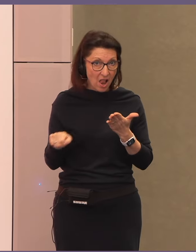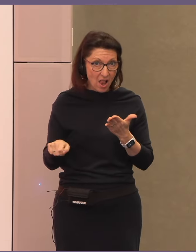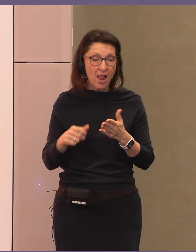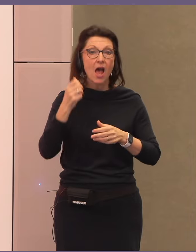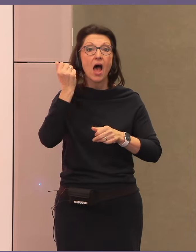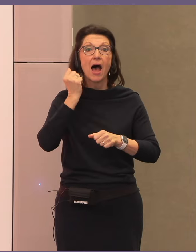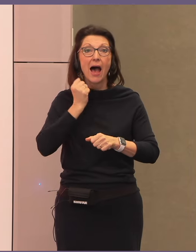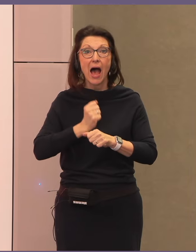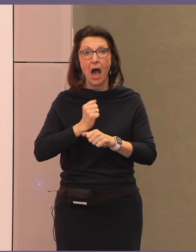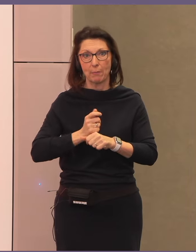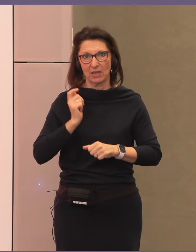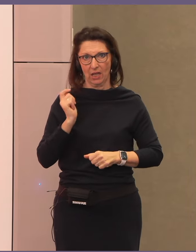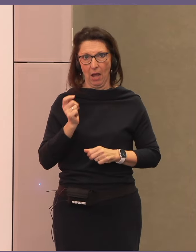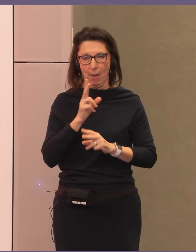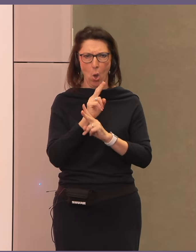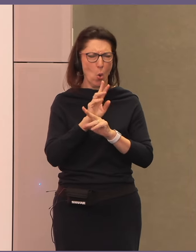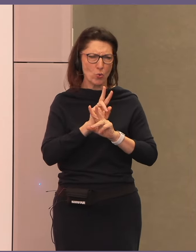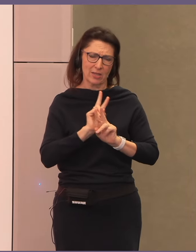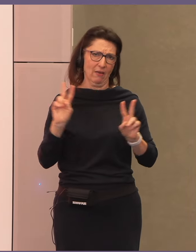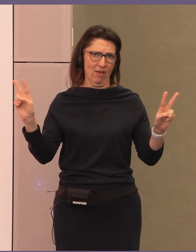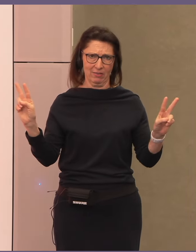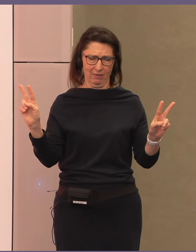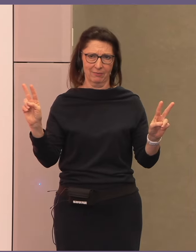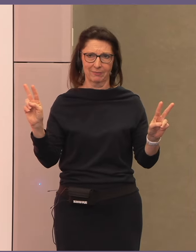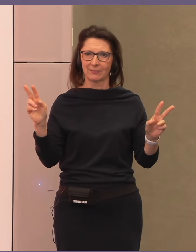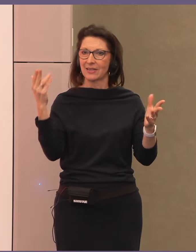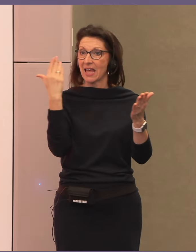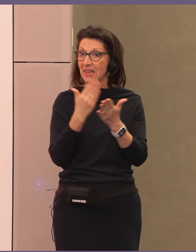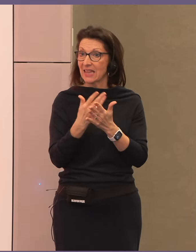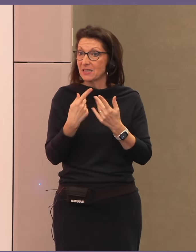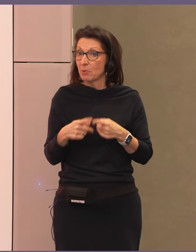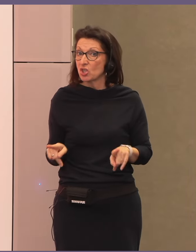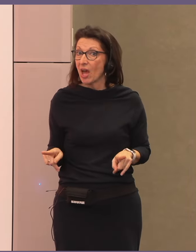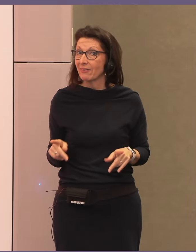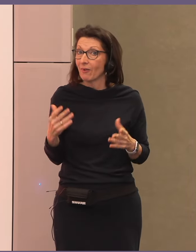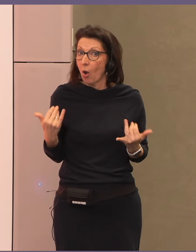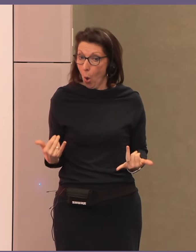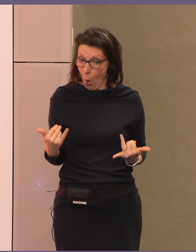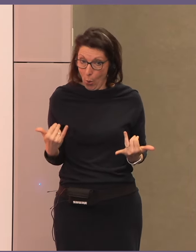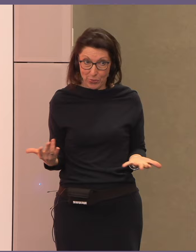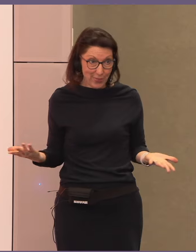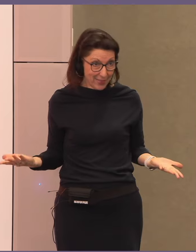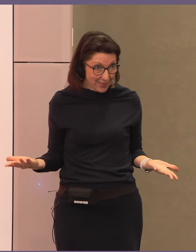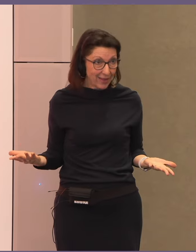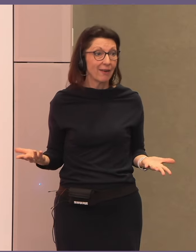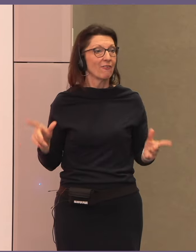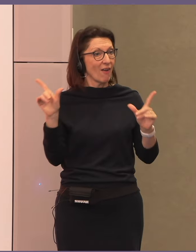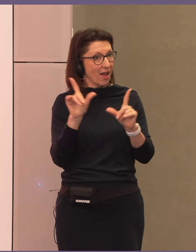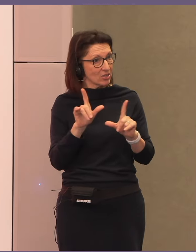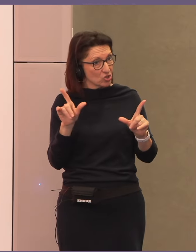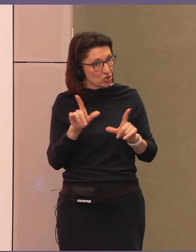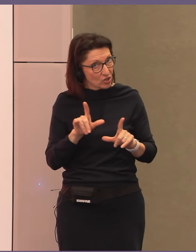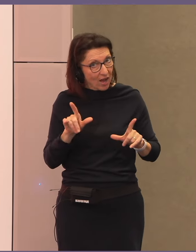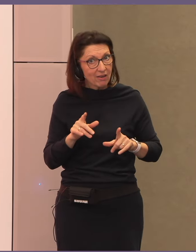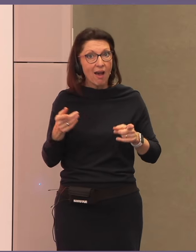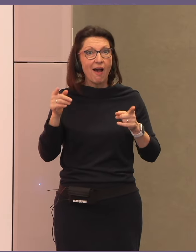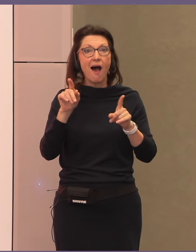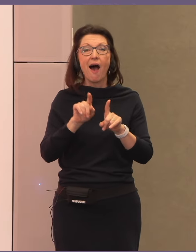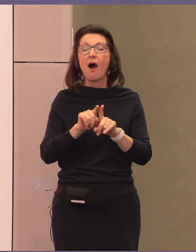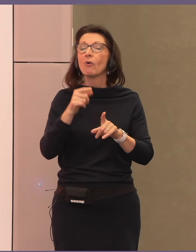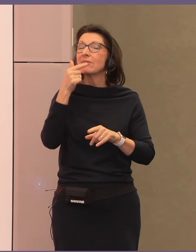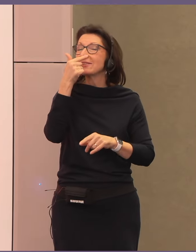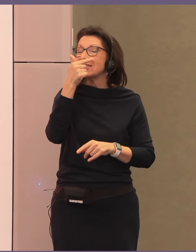Arbeiterkammern in ganz Österreich. Wir haben uns daher entschieden, auch im Rahmen dieses Barbara-Prahmer-Symposiums zwei